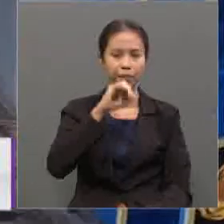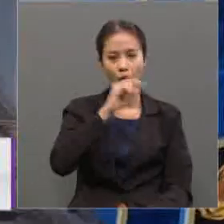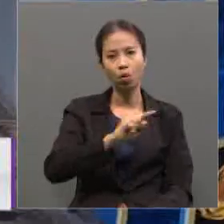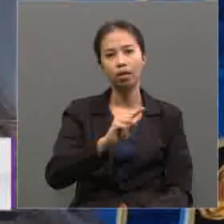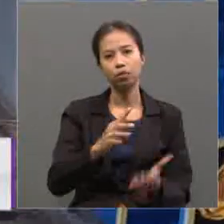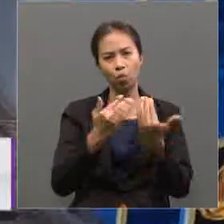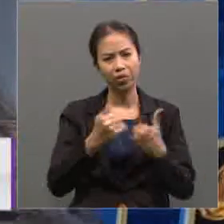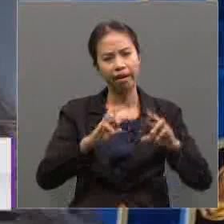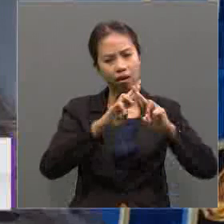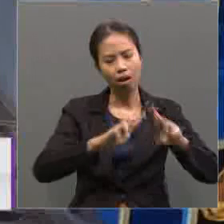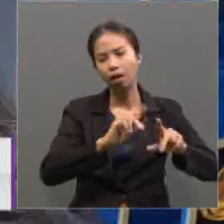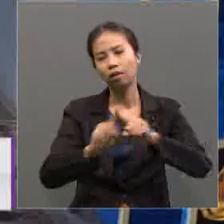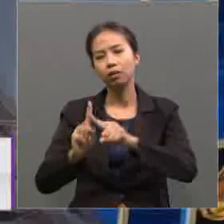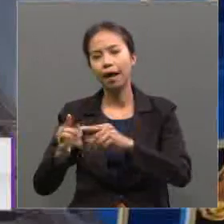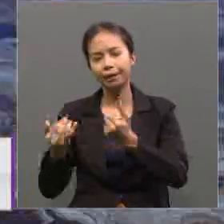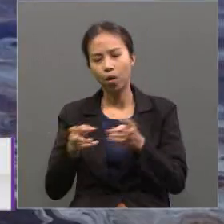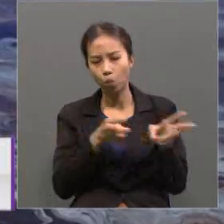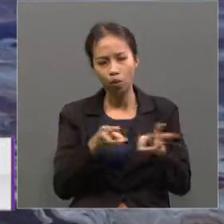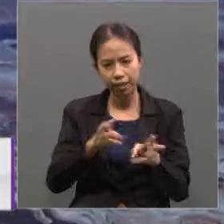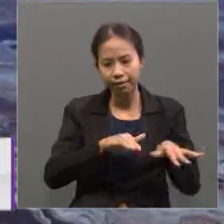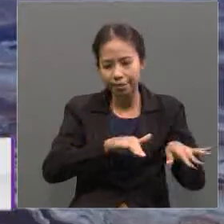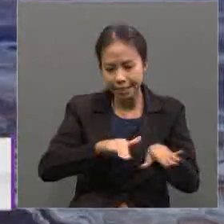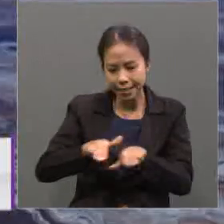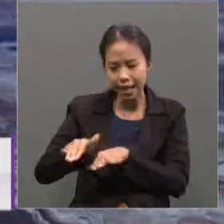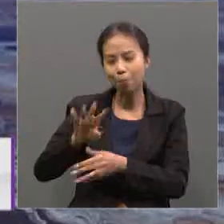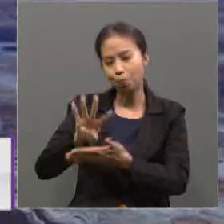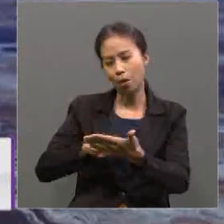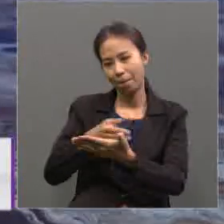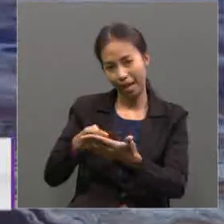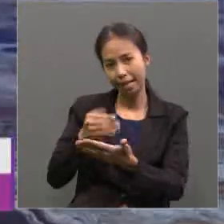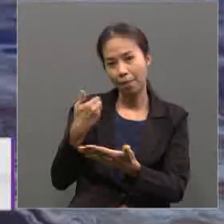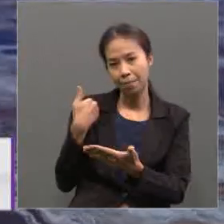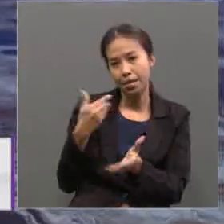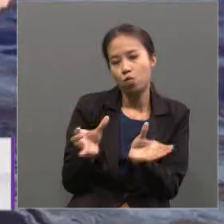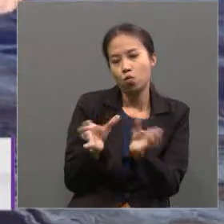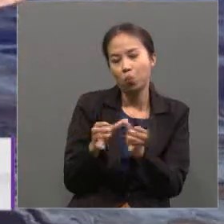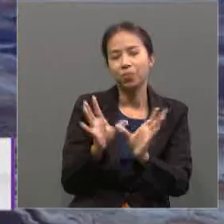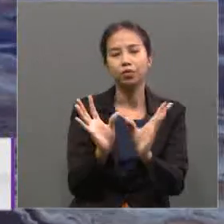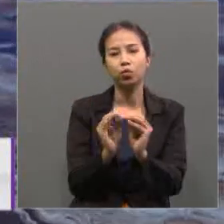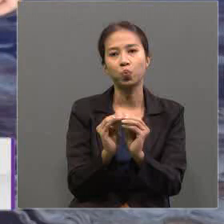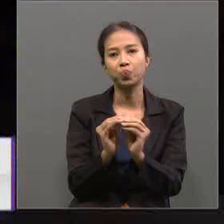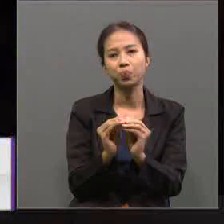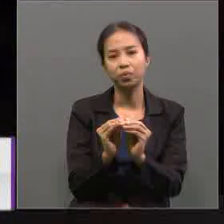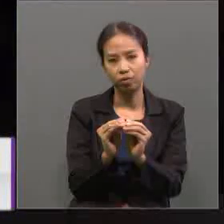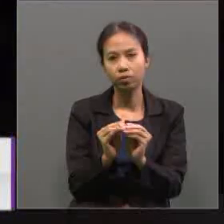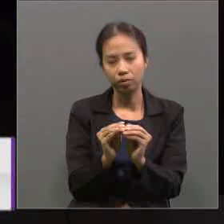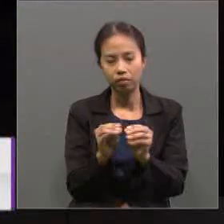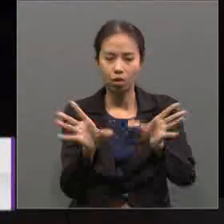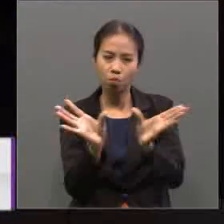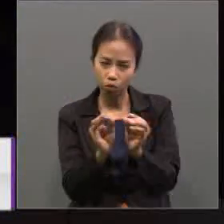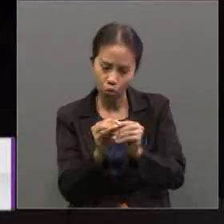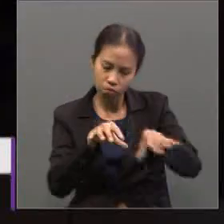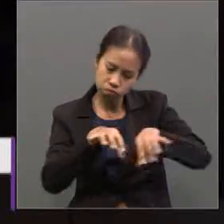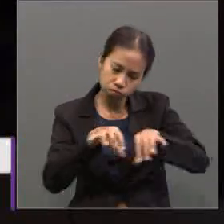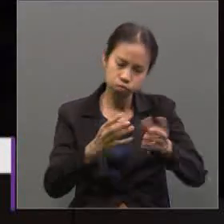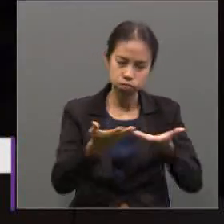อนนี้ผู้ประกอบการเขาเตรียมมาตรการรองรับให้บริการแล้วนะคะเขามีการประชุมกันเลยเป็นทีมงานเลยค่ะเป็นพนักงานเลยนะคะในร้านค้าของเขา